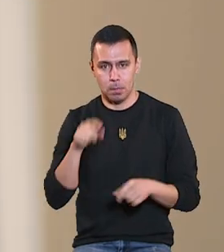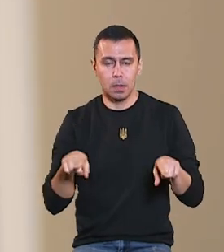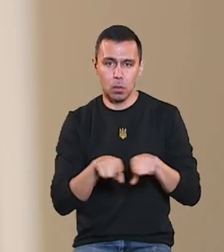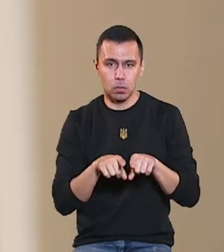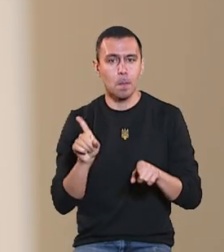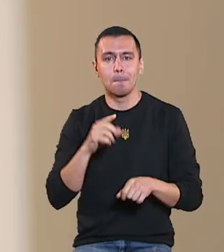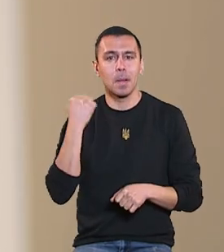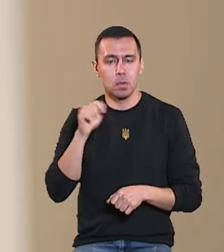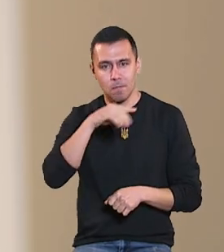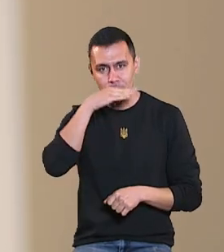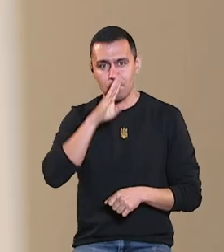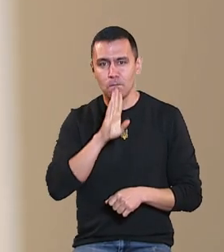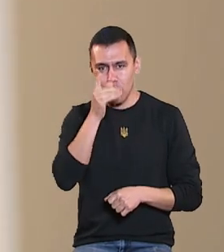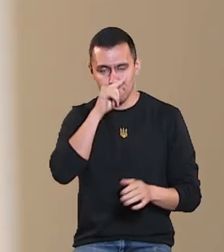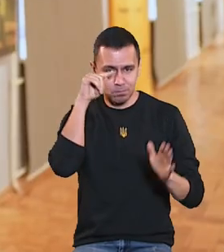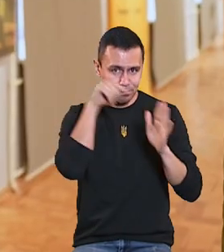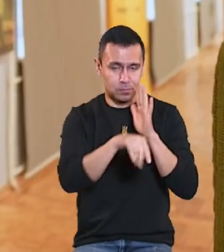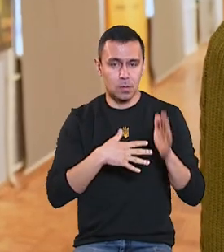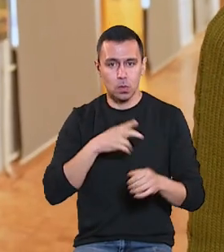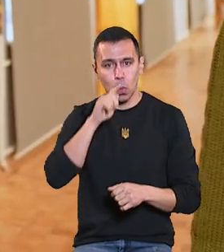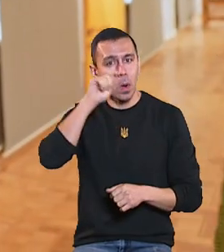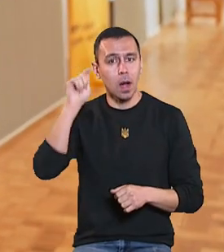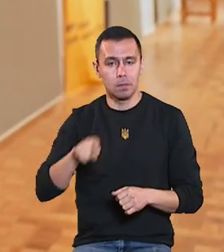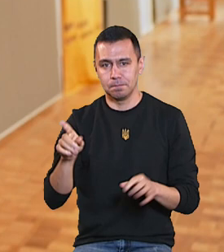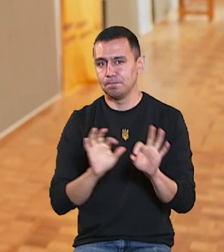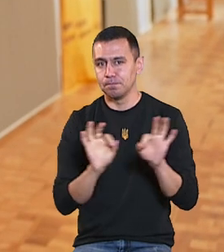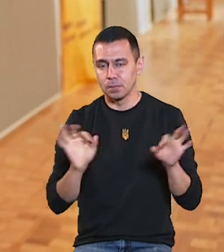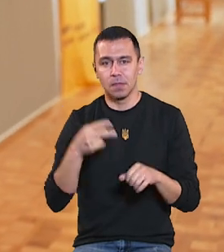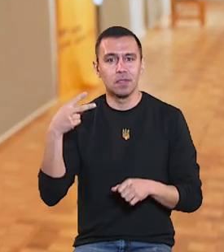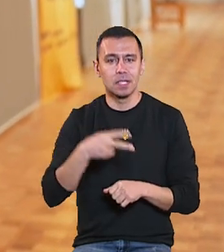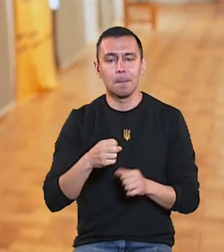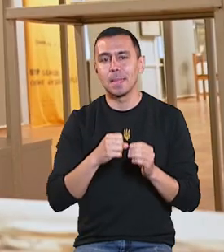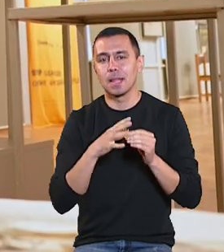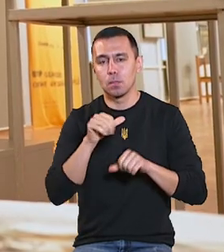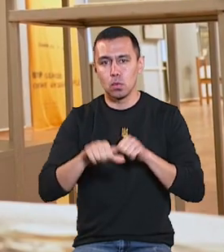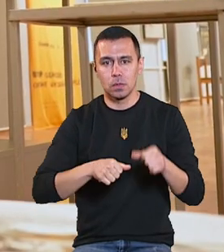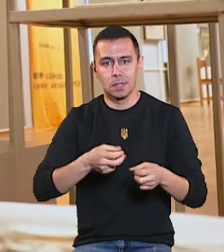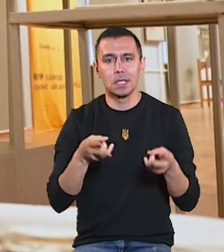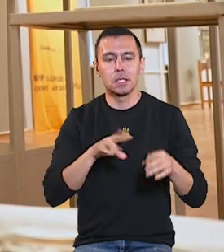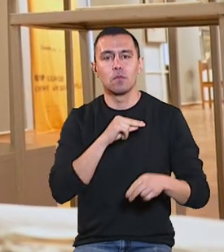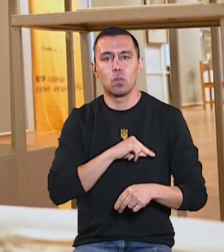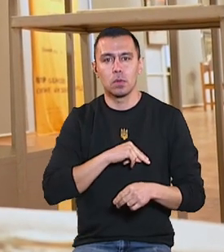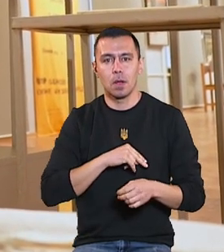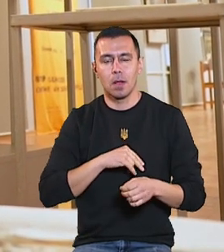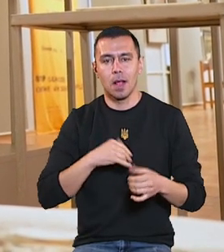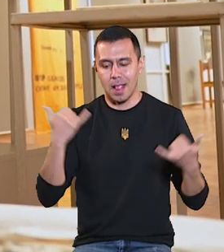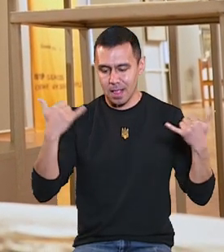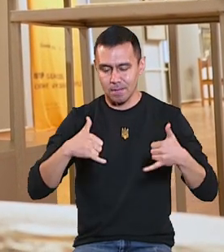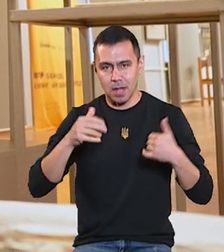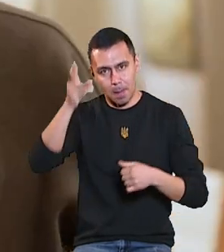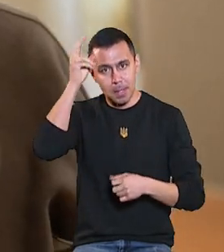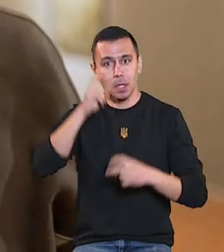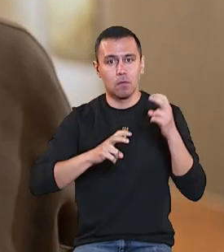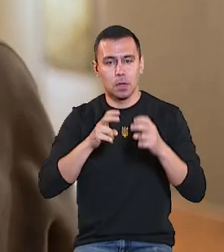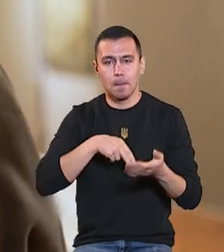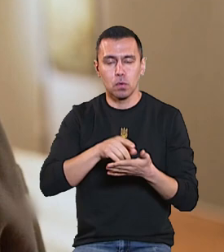Щоб перемогти ворога, який вломився у нашу країну, Олександр, розповідає, у 2015-му залишив роботу ливарником на Хмельницькому заводі і